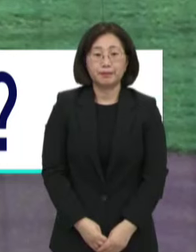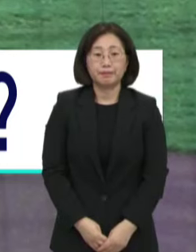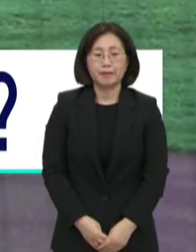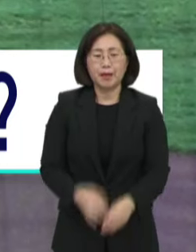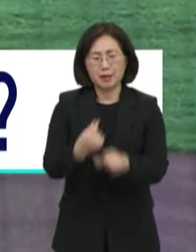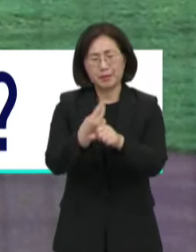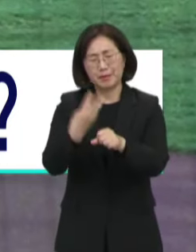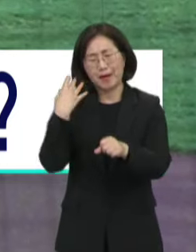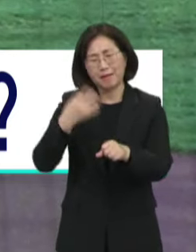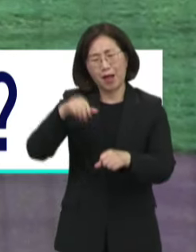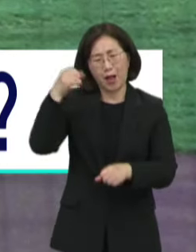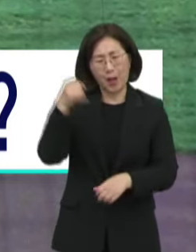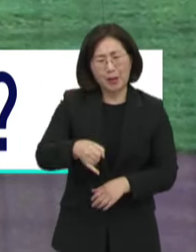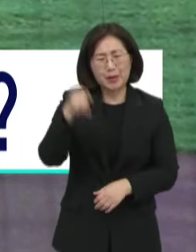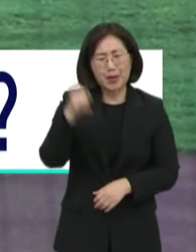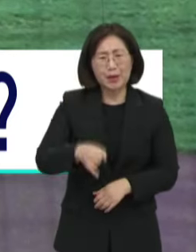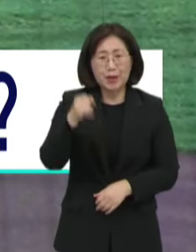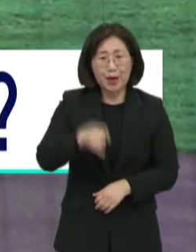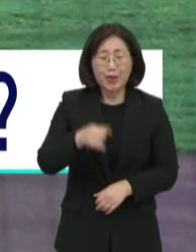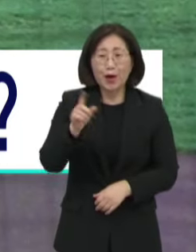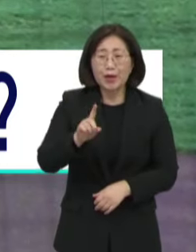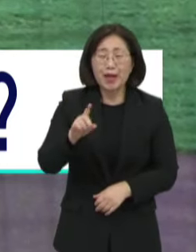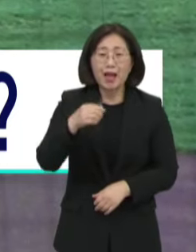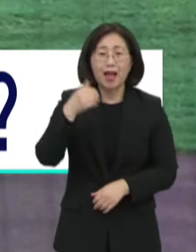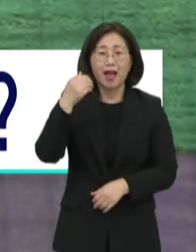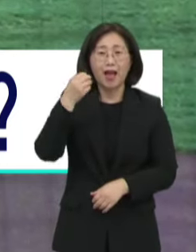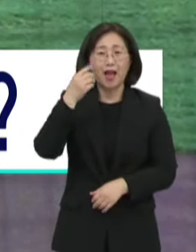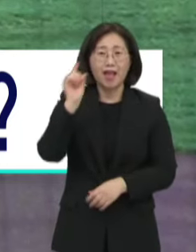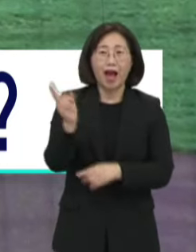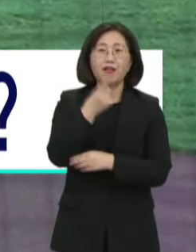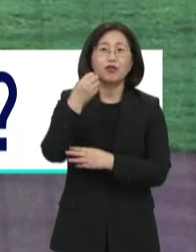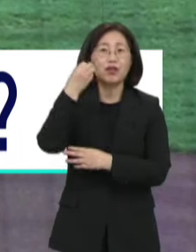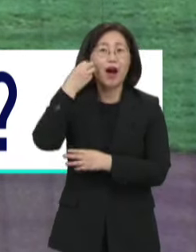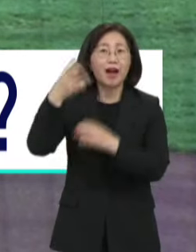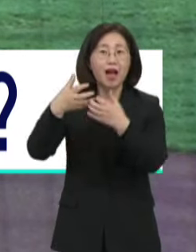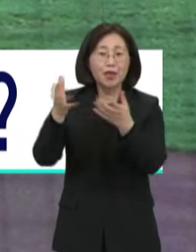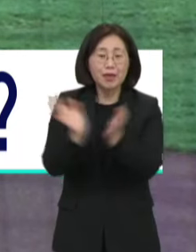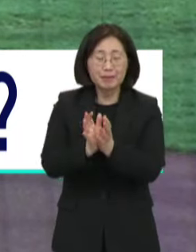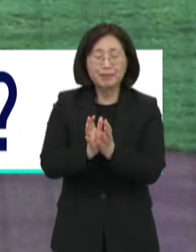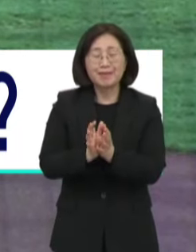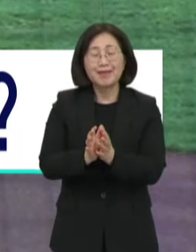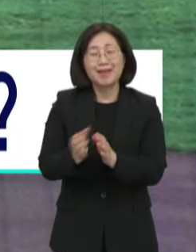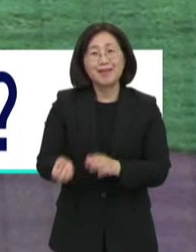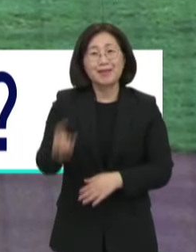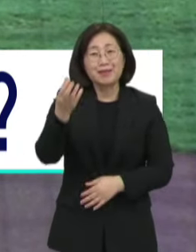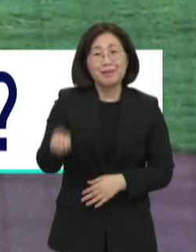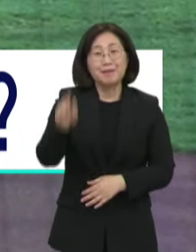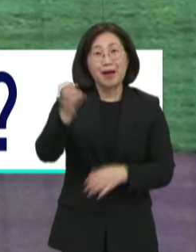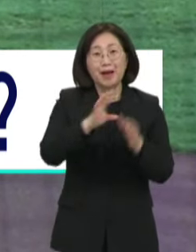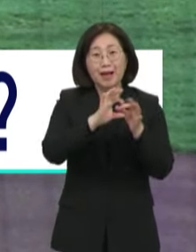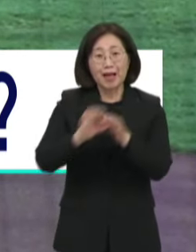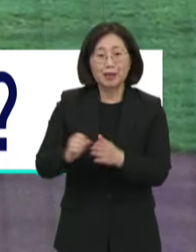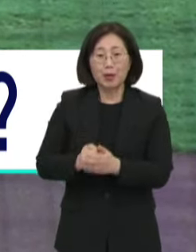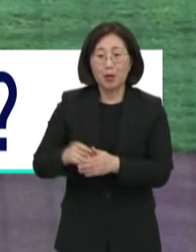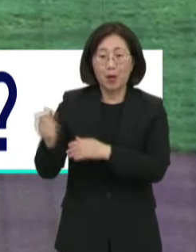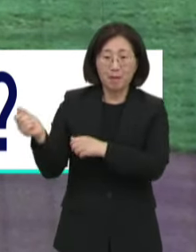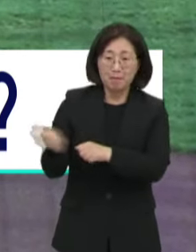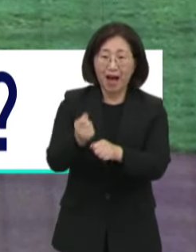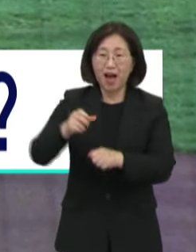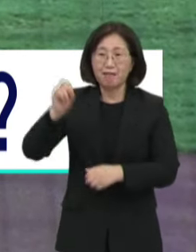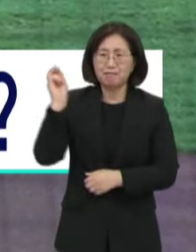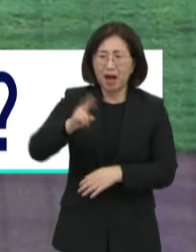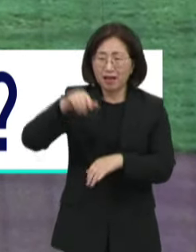만년 하위권이었던 한화이글스의 화려한 비상이 프로야구의 초기 판도를 뒤흔들고 있습니다. 투타의 완벽한 조화